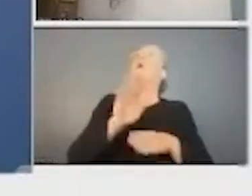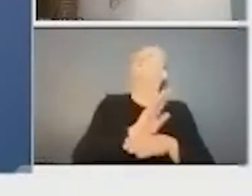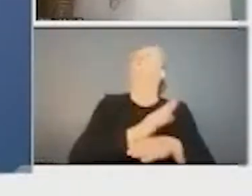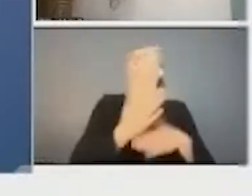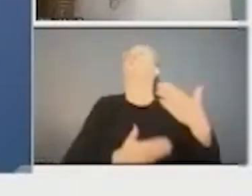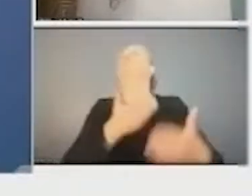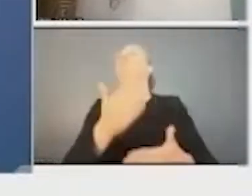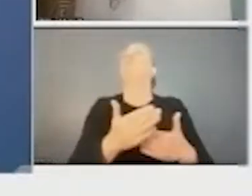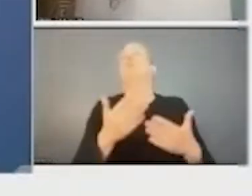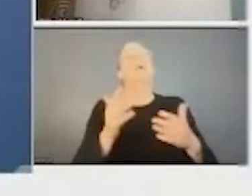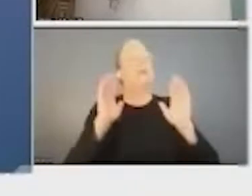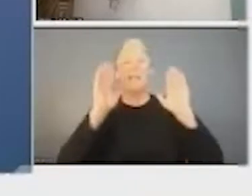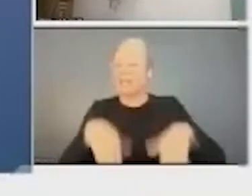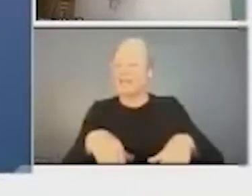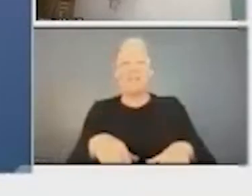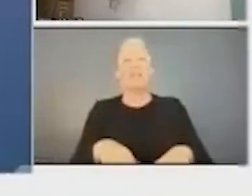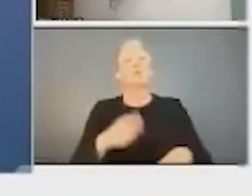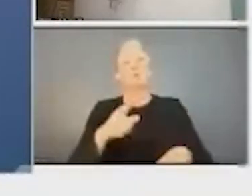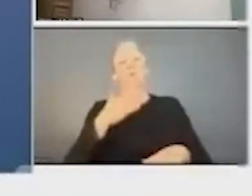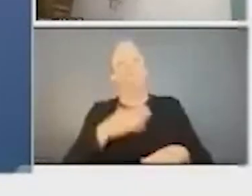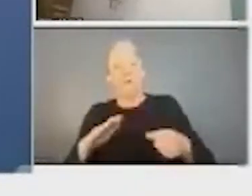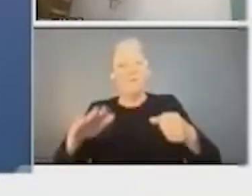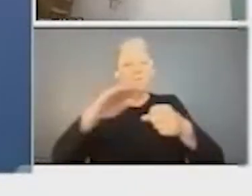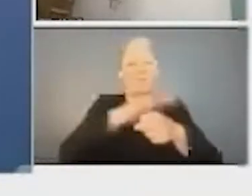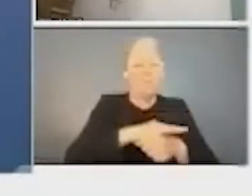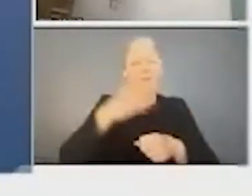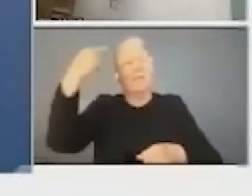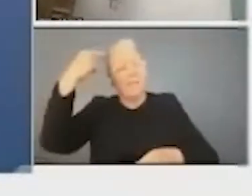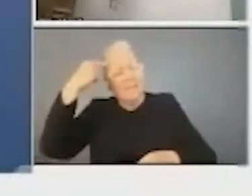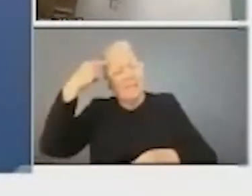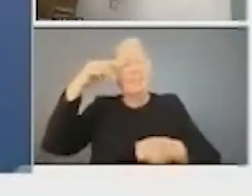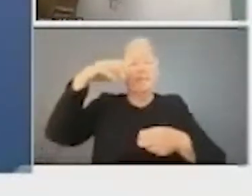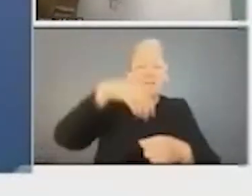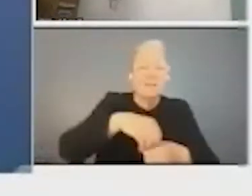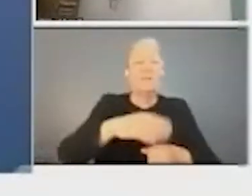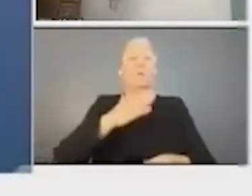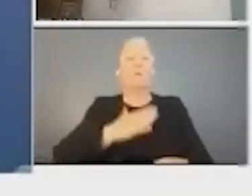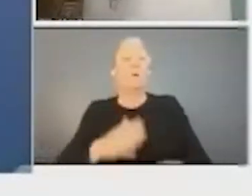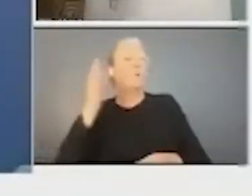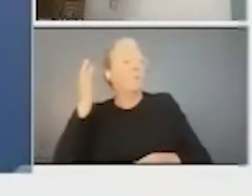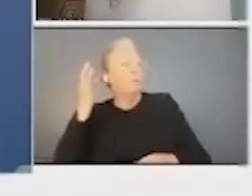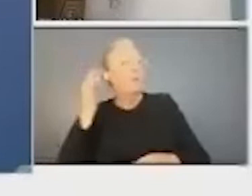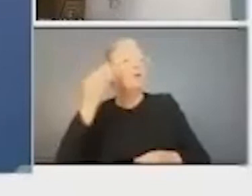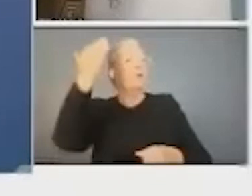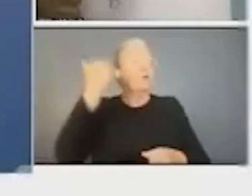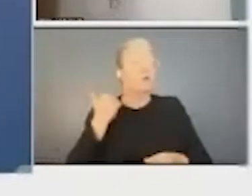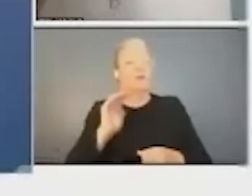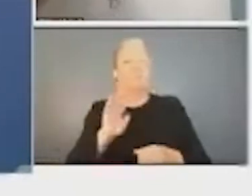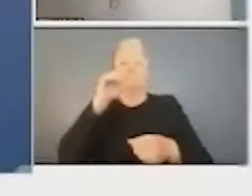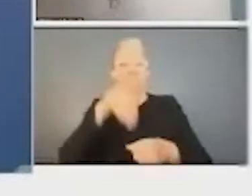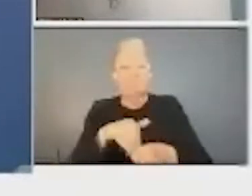هذا ليس كانت الطريقة المثلى، ولكن بعد ذلك علينا اعتبار هذا الأمر هام